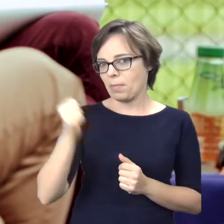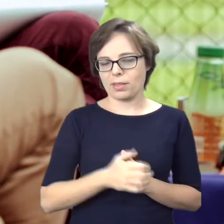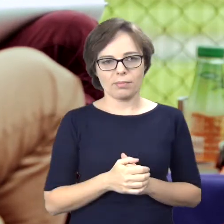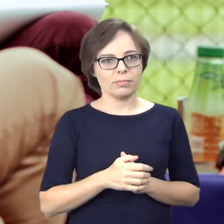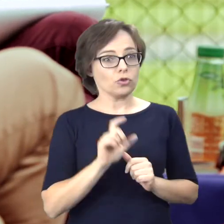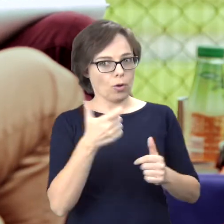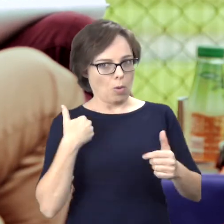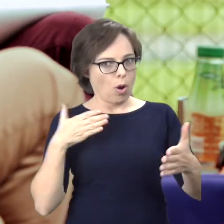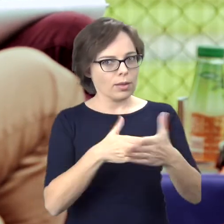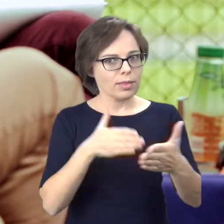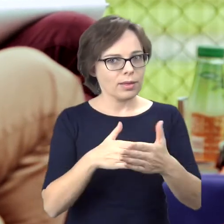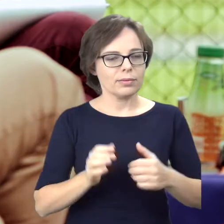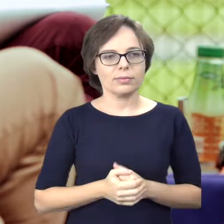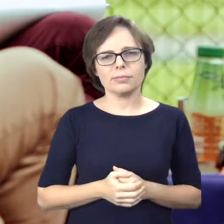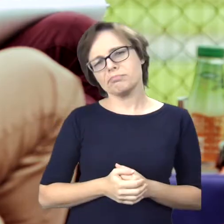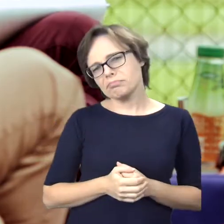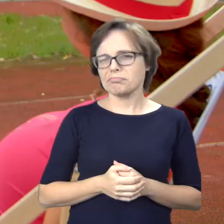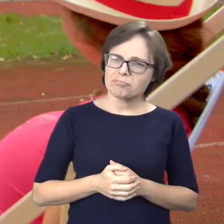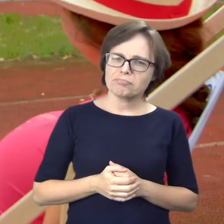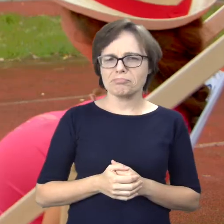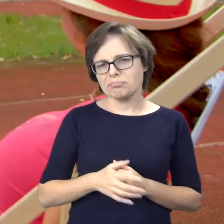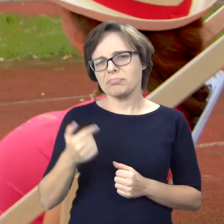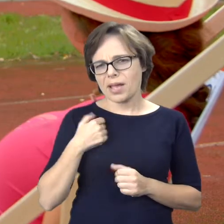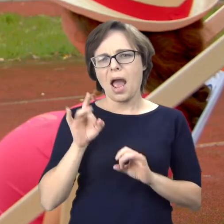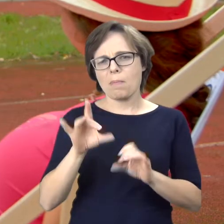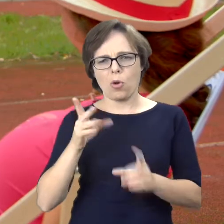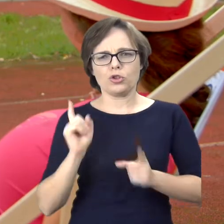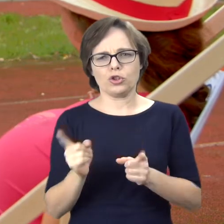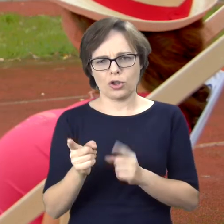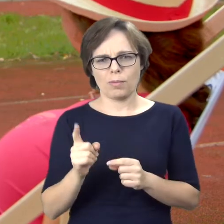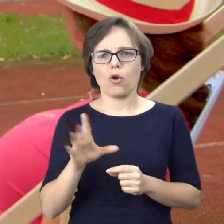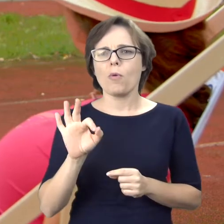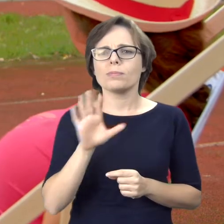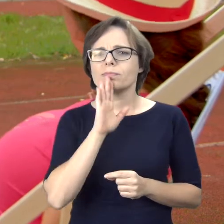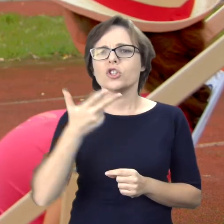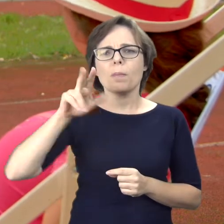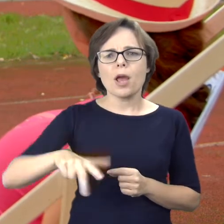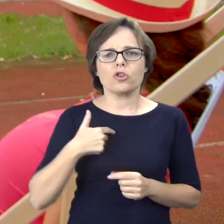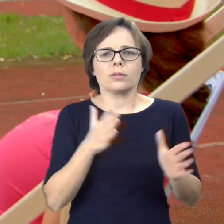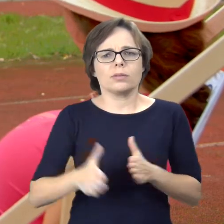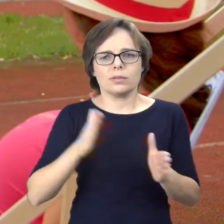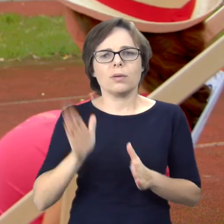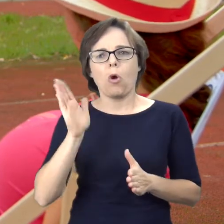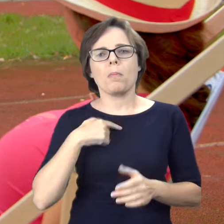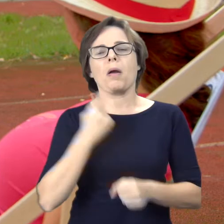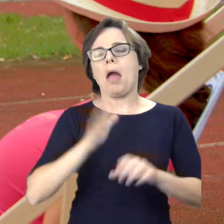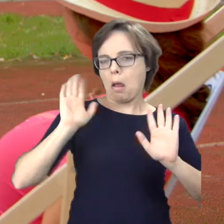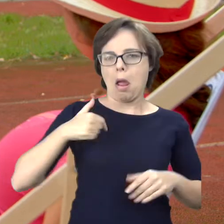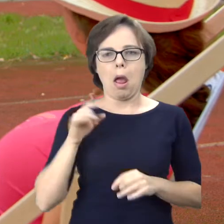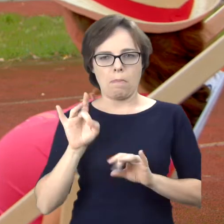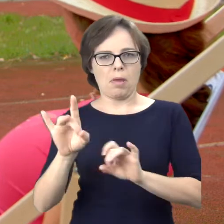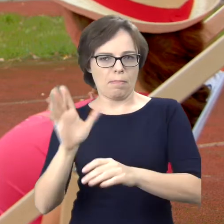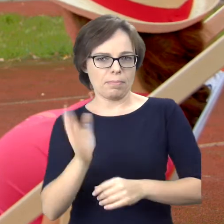ściana? Wiesz co, no, ja biegłem bardzo szybko, bo w zasadzie po 3 miesiącach przygotowywania się tak na spontanie postanowiłem